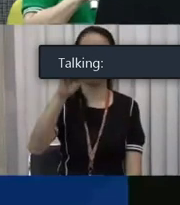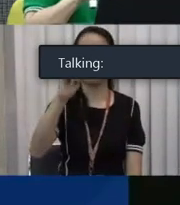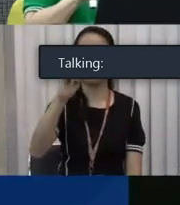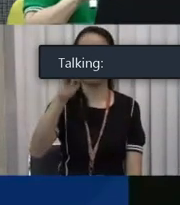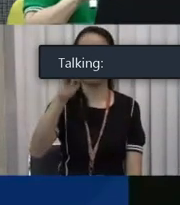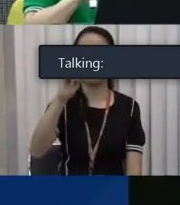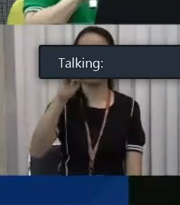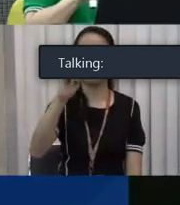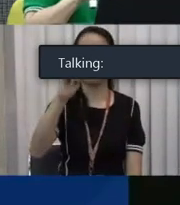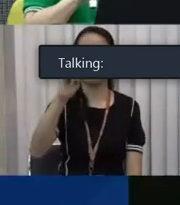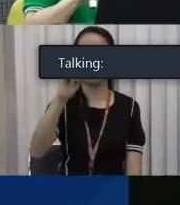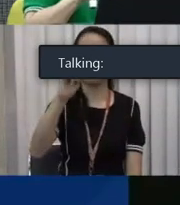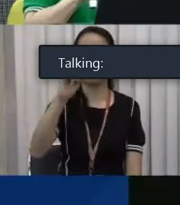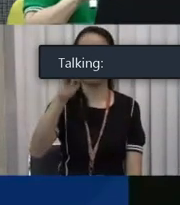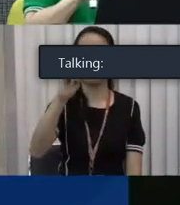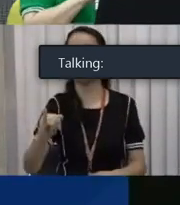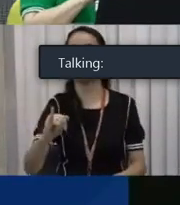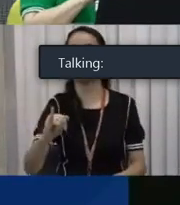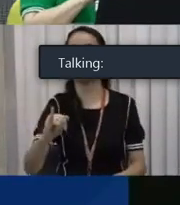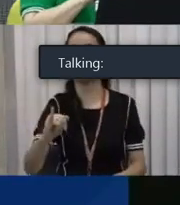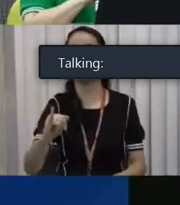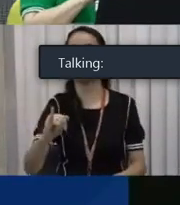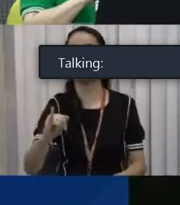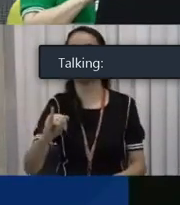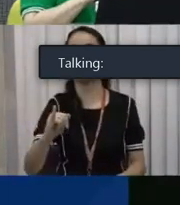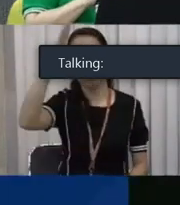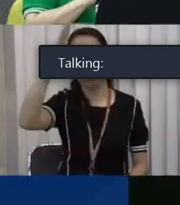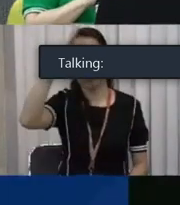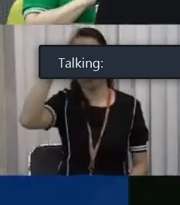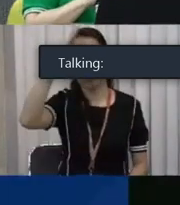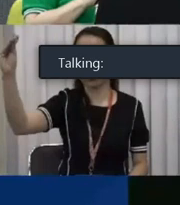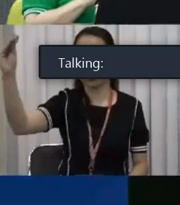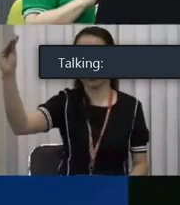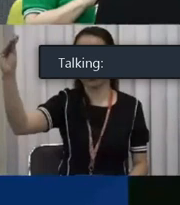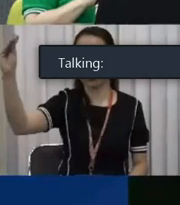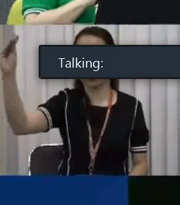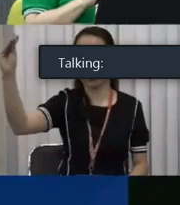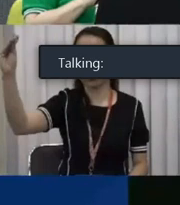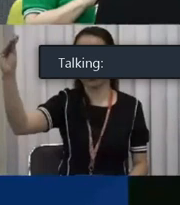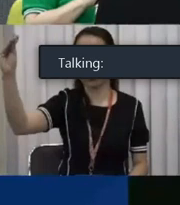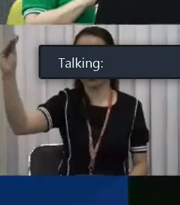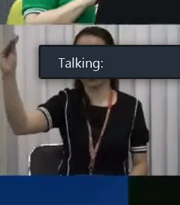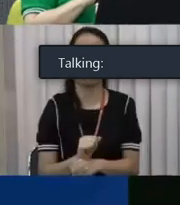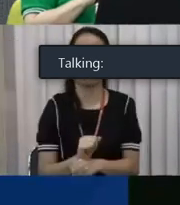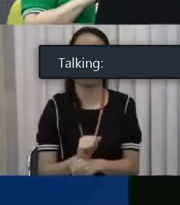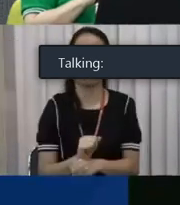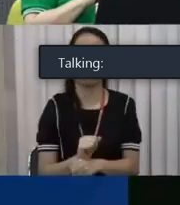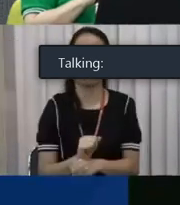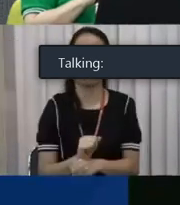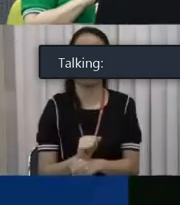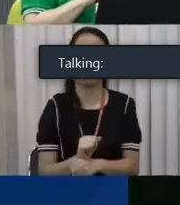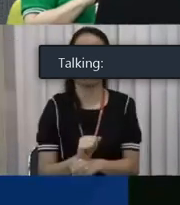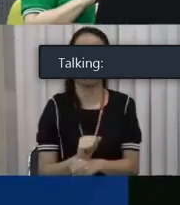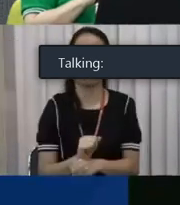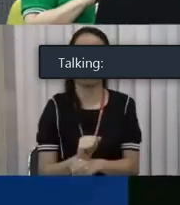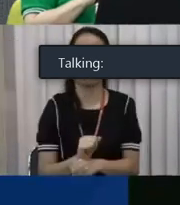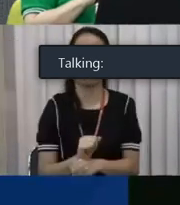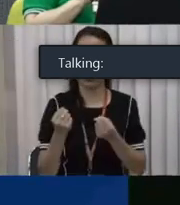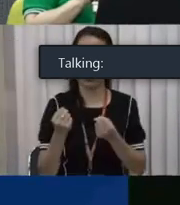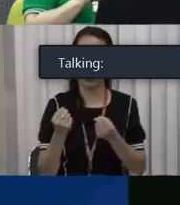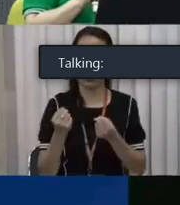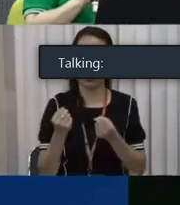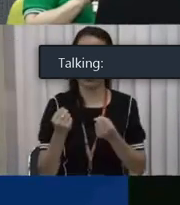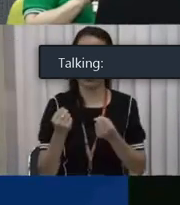asa man sa siya mo file sa iyang leave. So kadto ra gyung naay trabaho. So ang iyang pwede ma-avail,